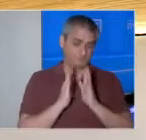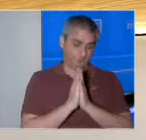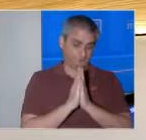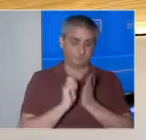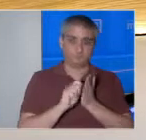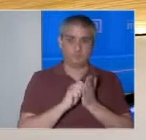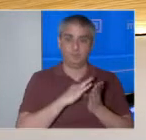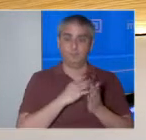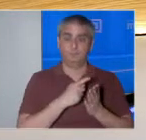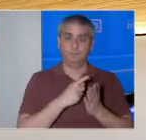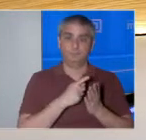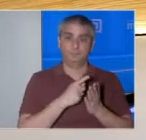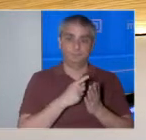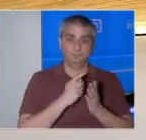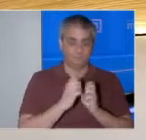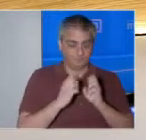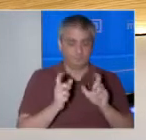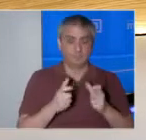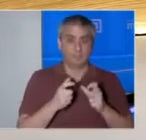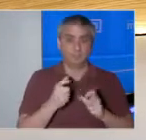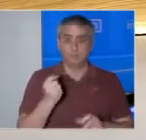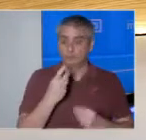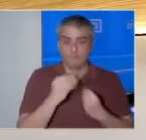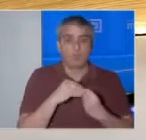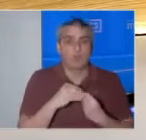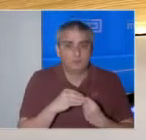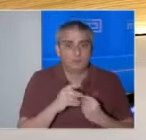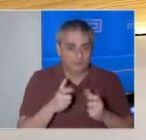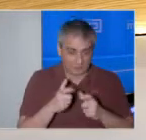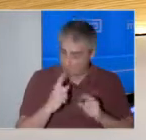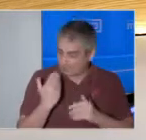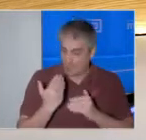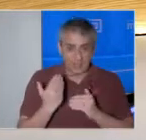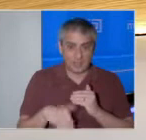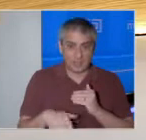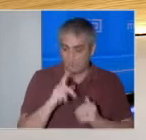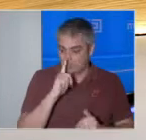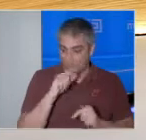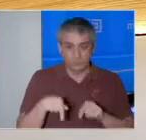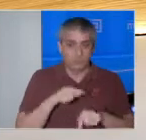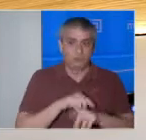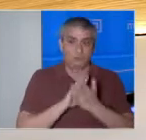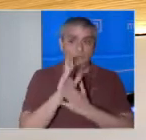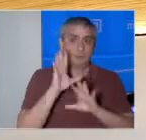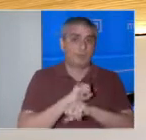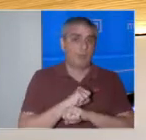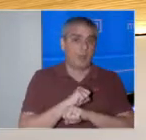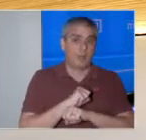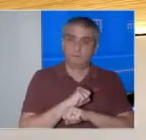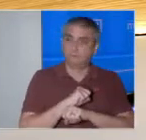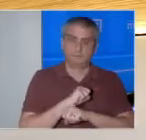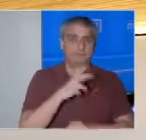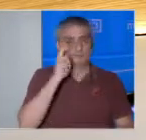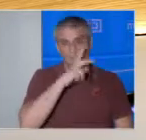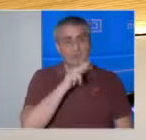לבקשת משרד הבריאות, להאריך את הסגר בשבוע נוסף. הסגר אמור להסתיים ביום ראשון הקרוב בחצות בלילה.